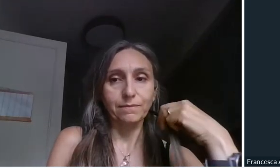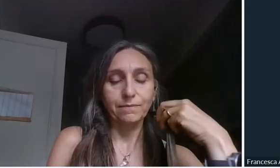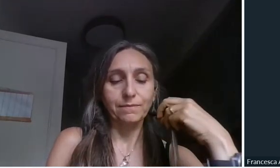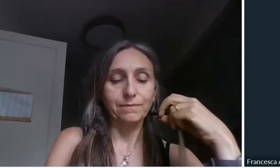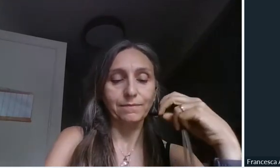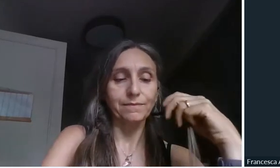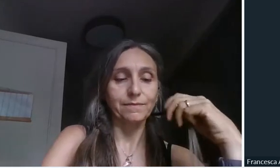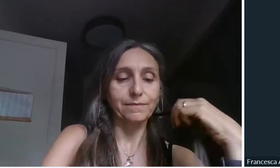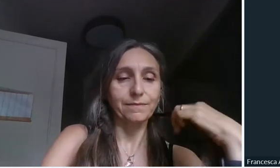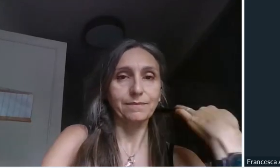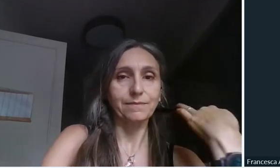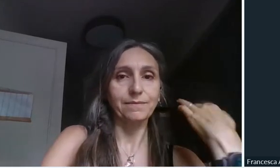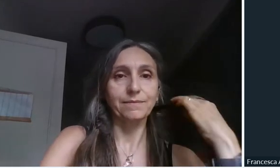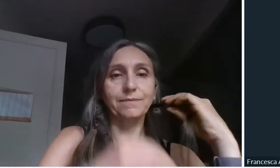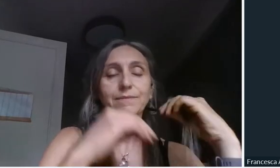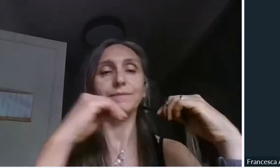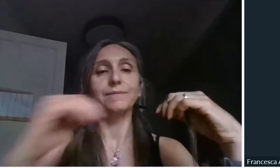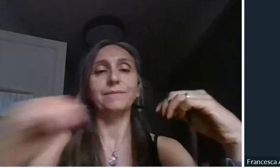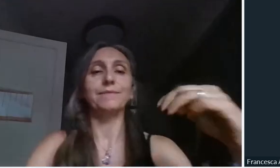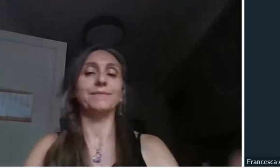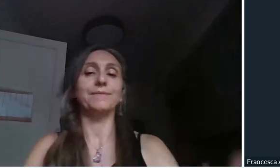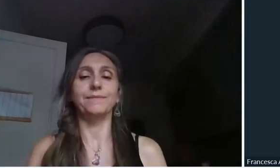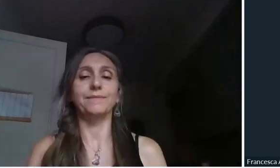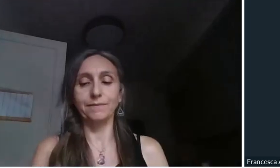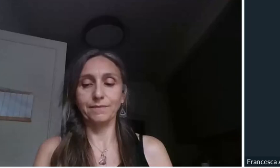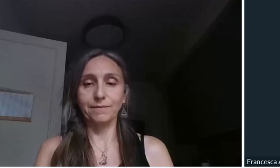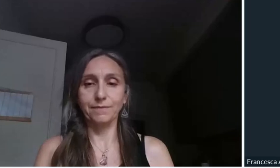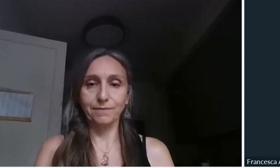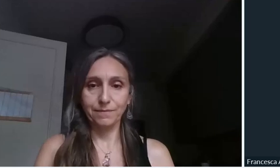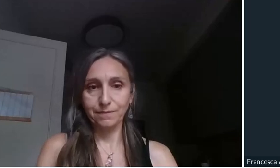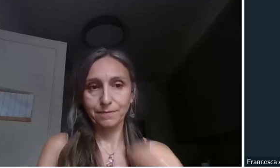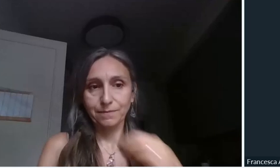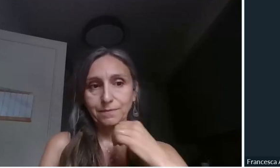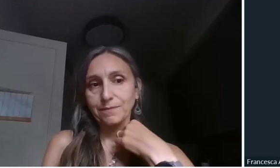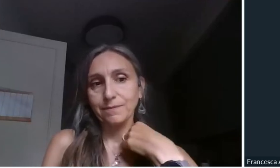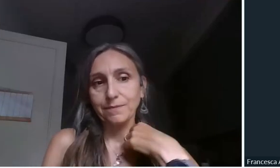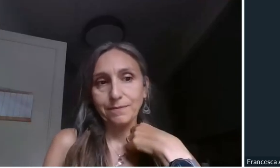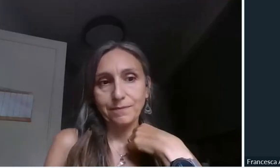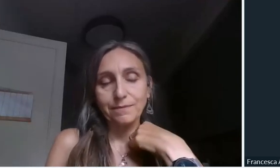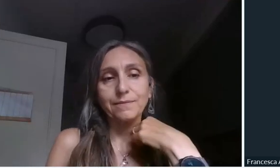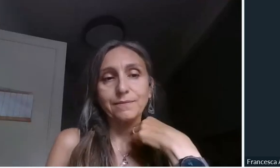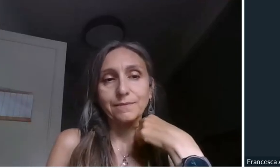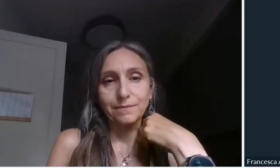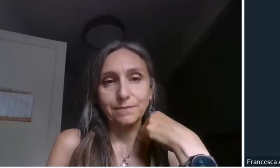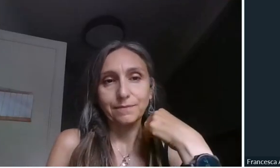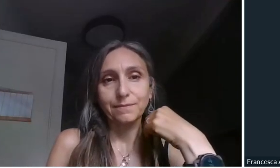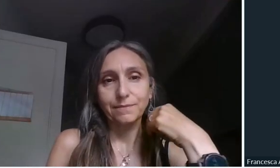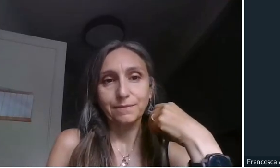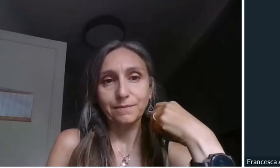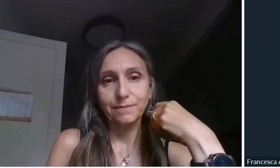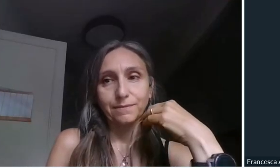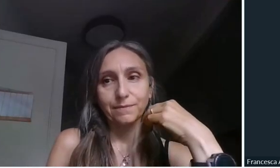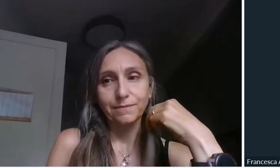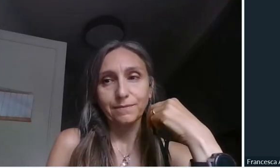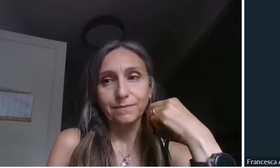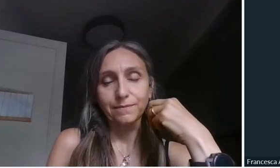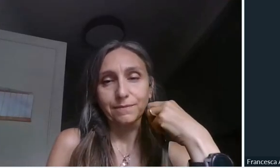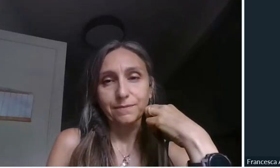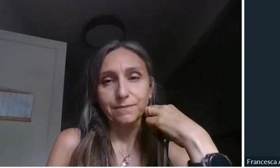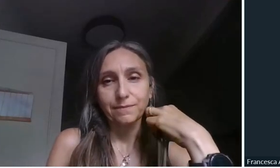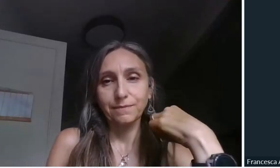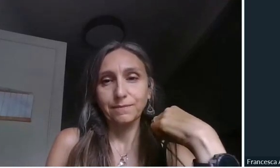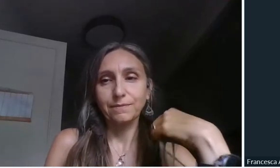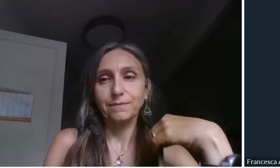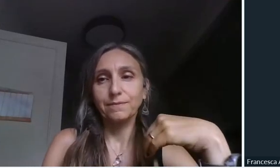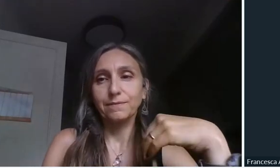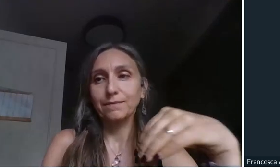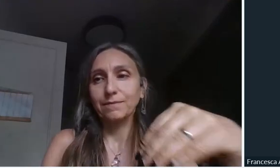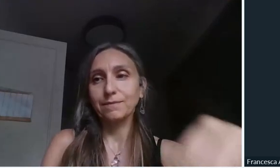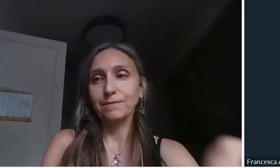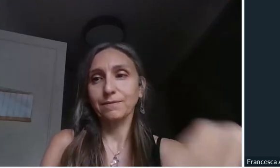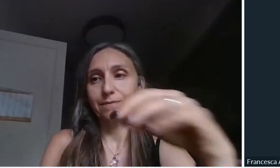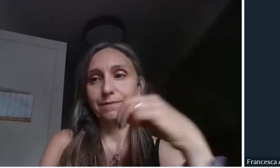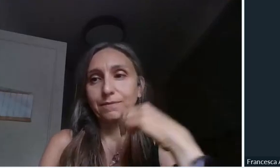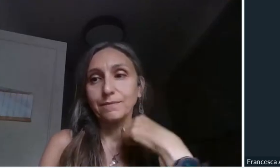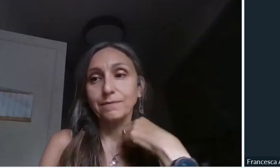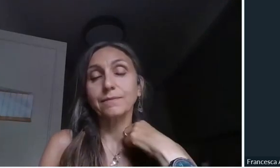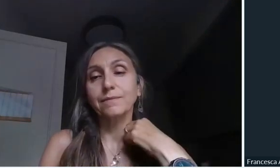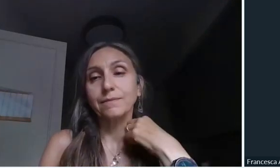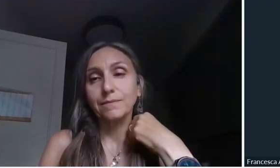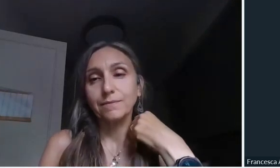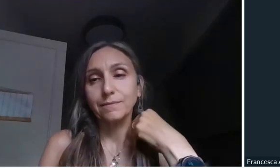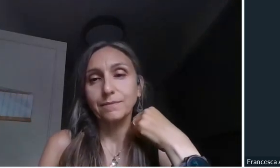dire, possiamo essere anche noi in quanto provider, no? Io penso al servizio di hosting geografico